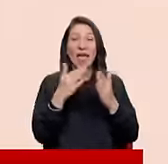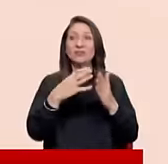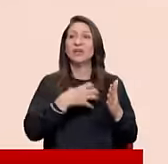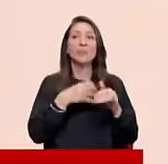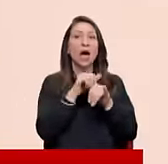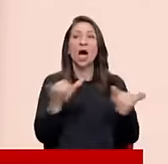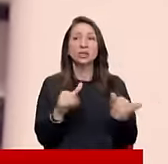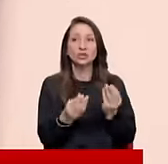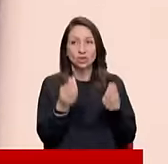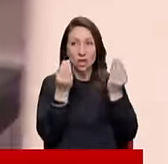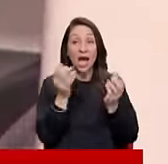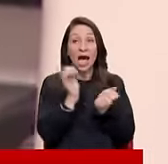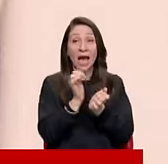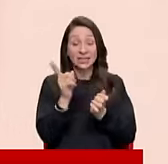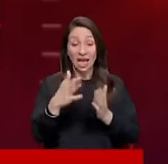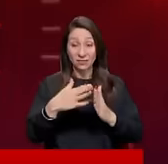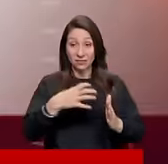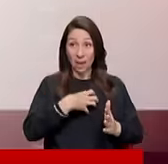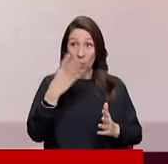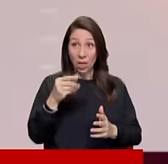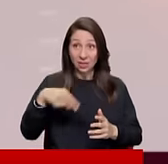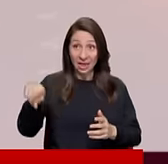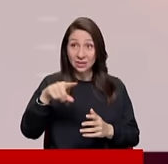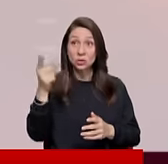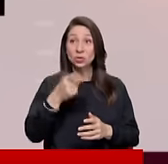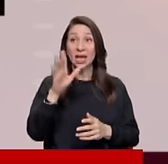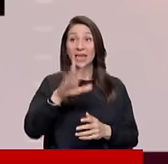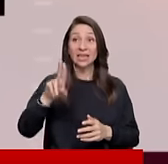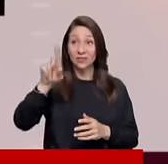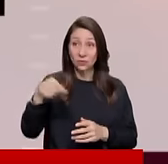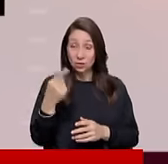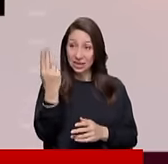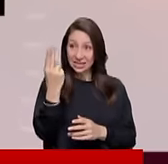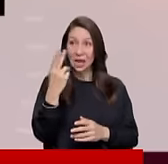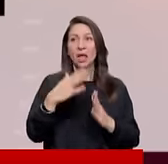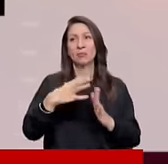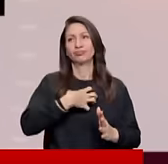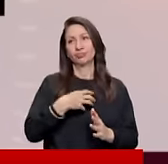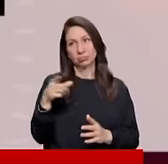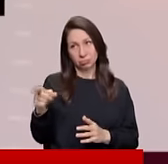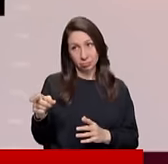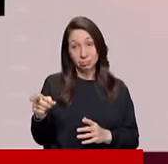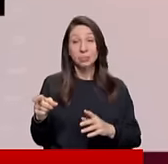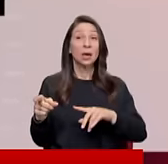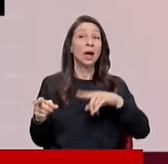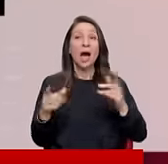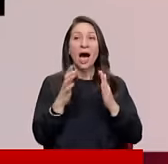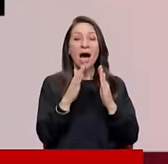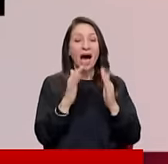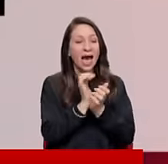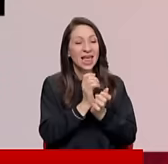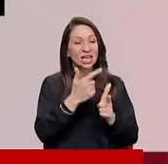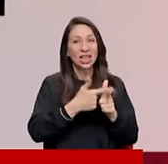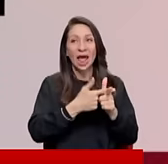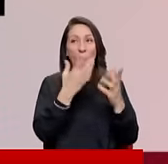sahipliğinde de ortaya çıktı. Ailesi ev sahibi olanların %57,7'si şu an kendi evinde oturuyor. Ailesi